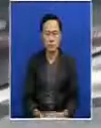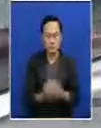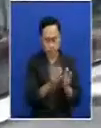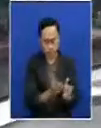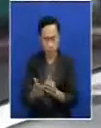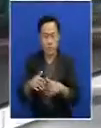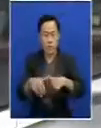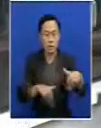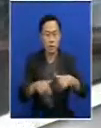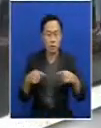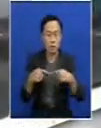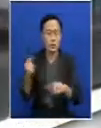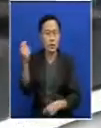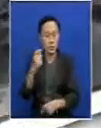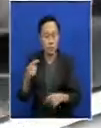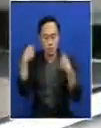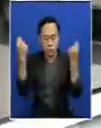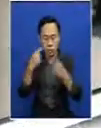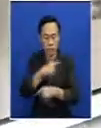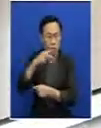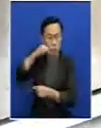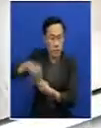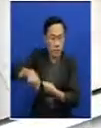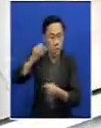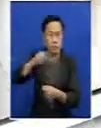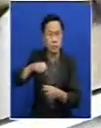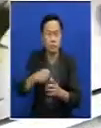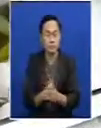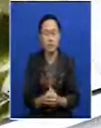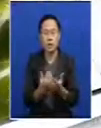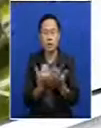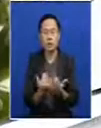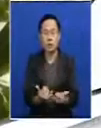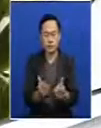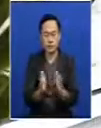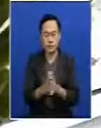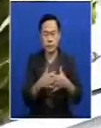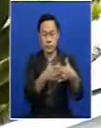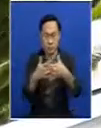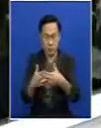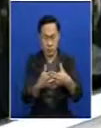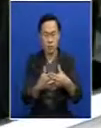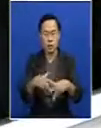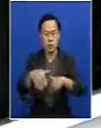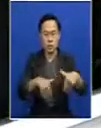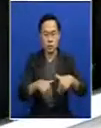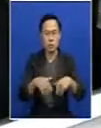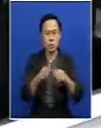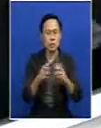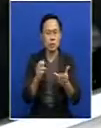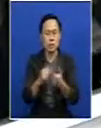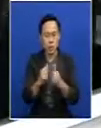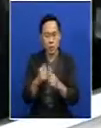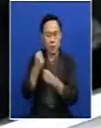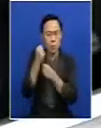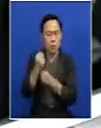ในขณะที่ประชาชนในแถบเอเชียกำลังเฉลิมฉลองเทศกาลสงกรานต์กับคุณผู้ชมวันนี้นะคะในสหรัฐอเมริกาประชาชนหลายร้อยคนค่ะ